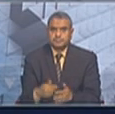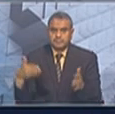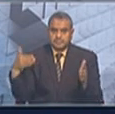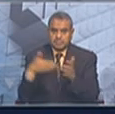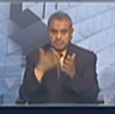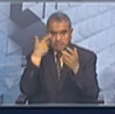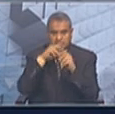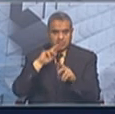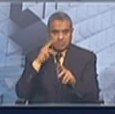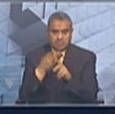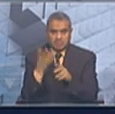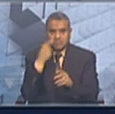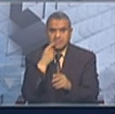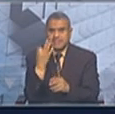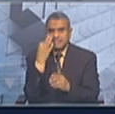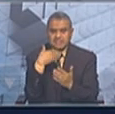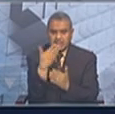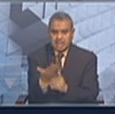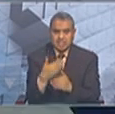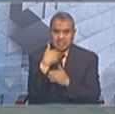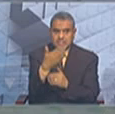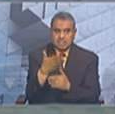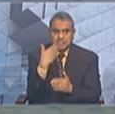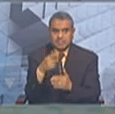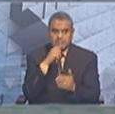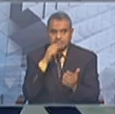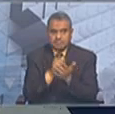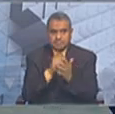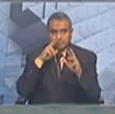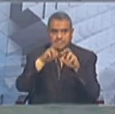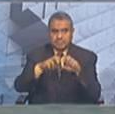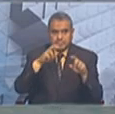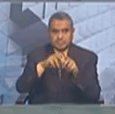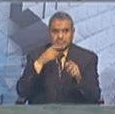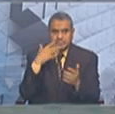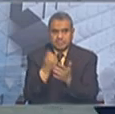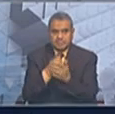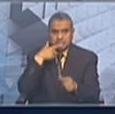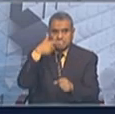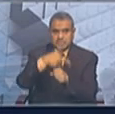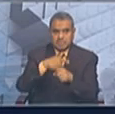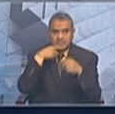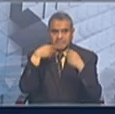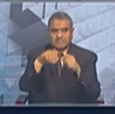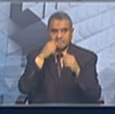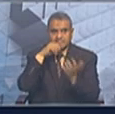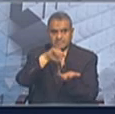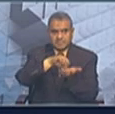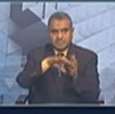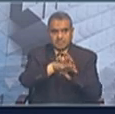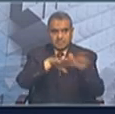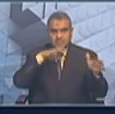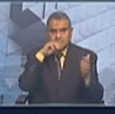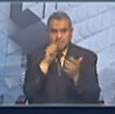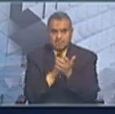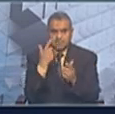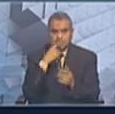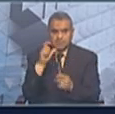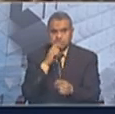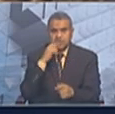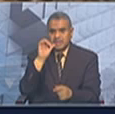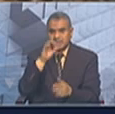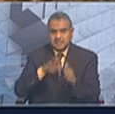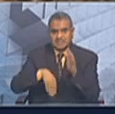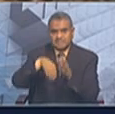أخيرا أظهرت ثلاثة تقييمات تستند إلى تتبع ناقلات النفط أن صادرات النفط الإيرانية ارتفعت بقوة في سبتمبر